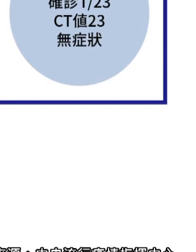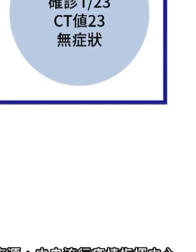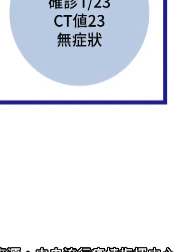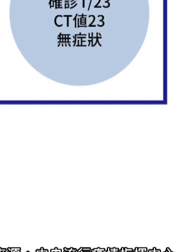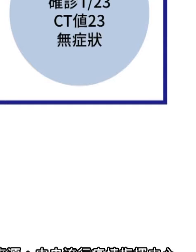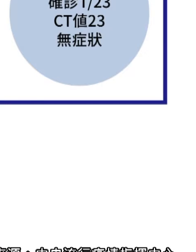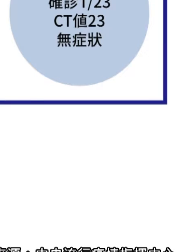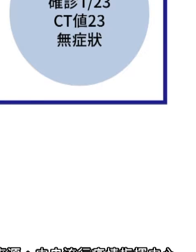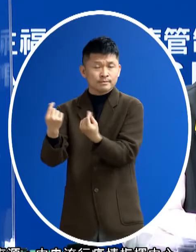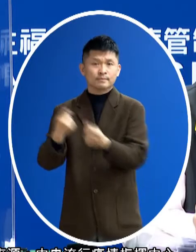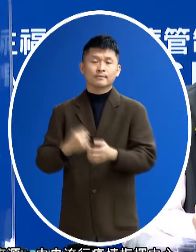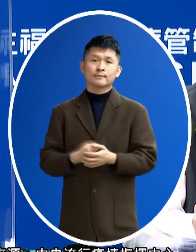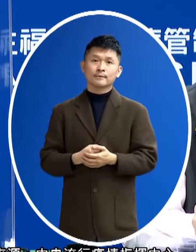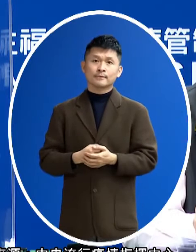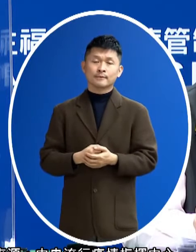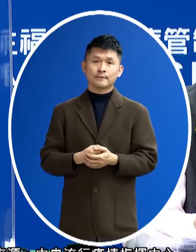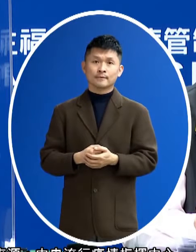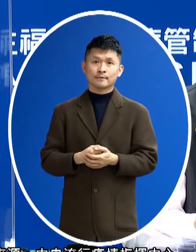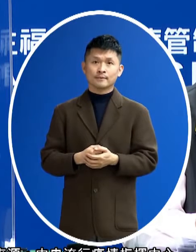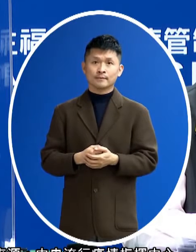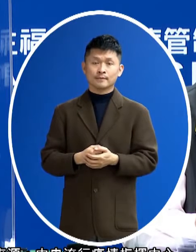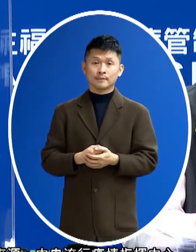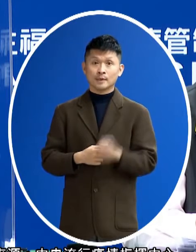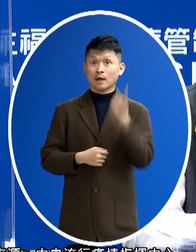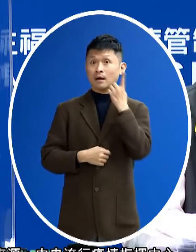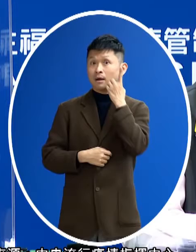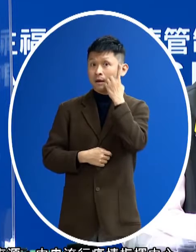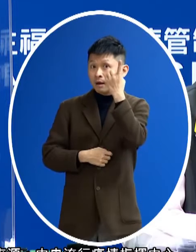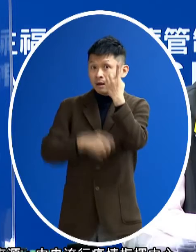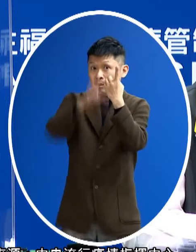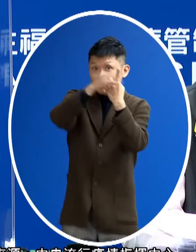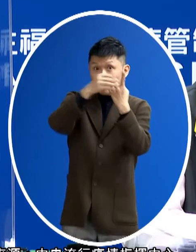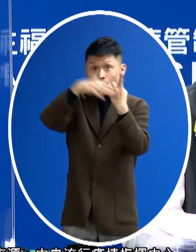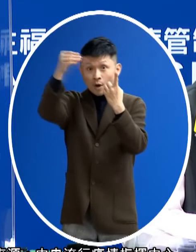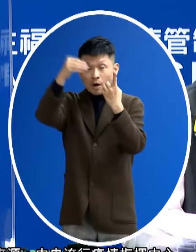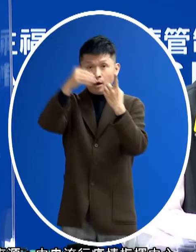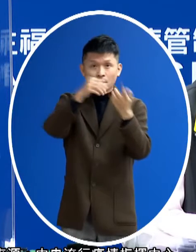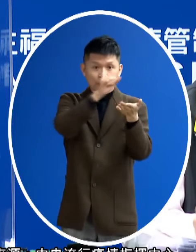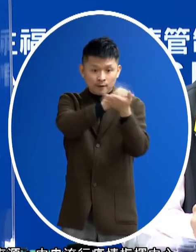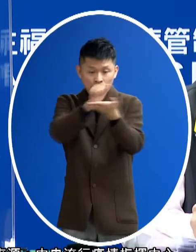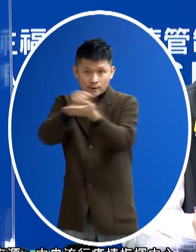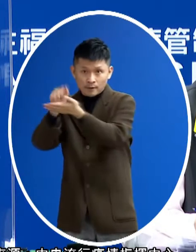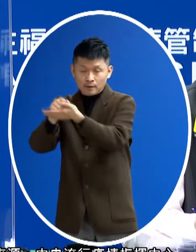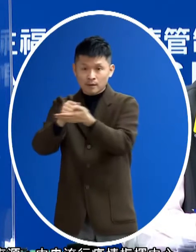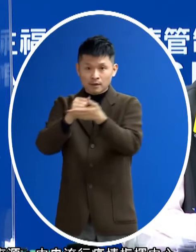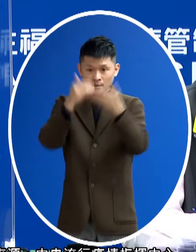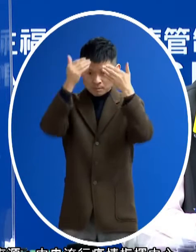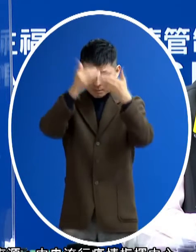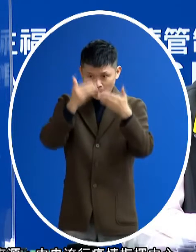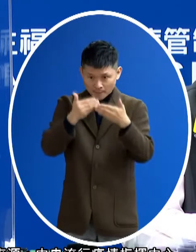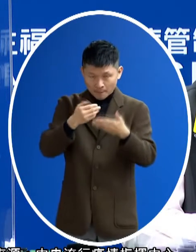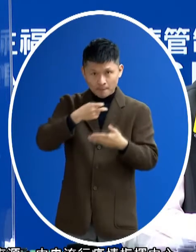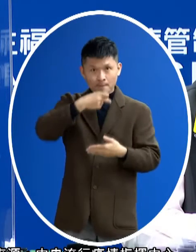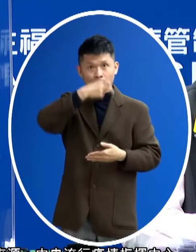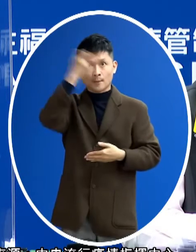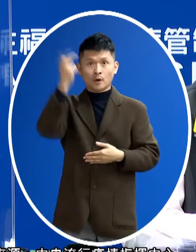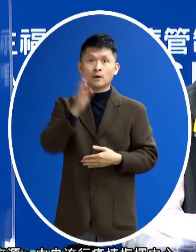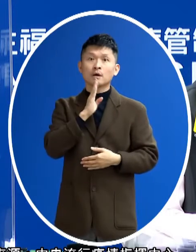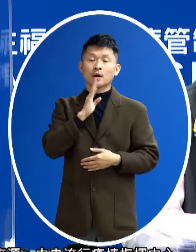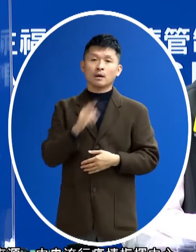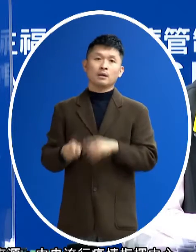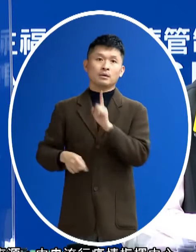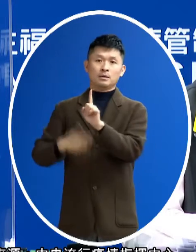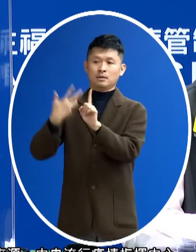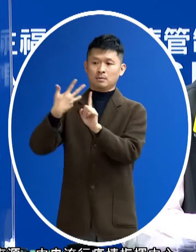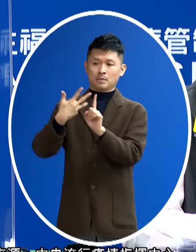幼儿园老师确诊。由于近期有个案传出用餐时遭到感染，餐厅是否会进内用也引发讨论。陈时中表示，